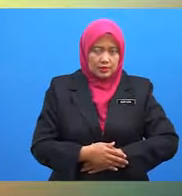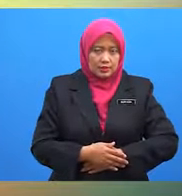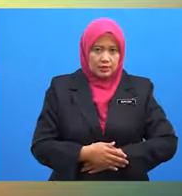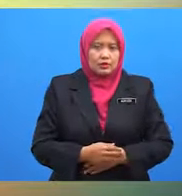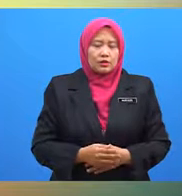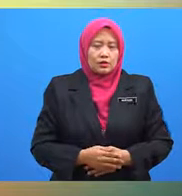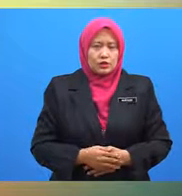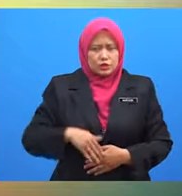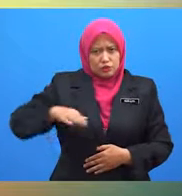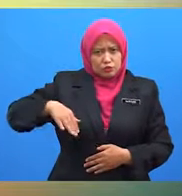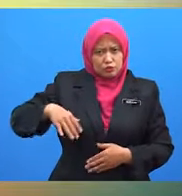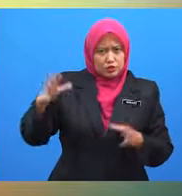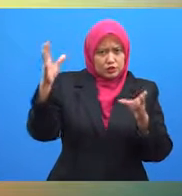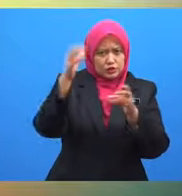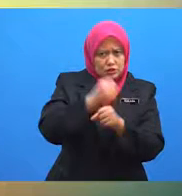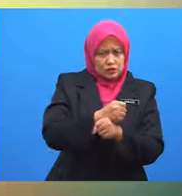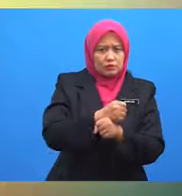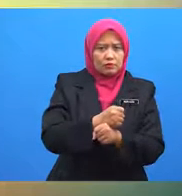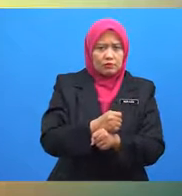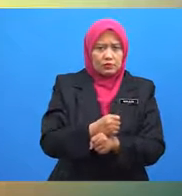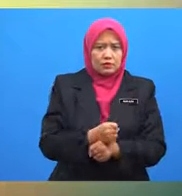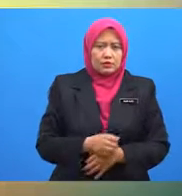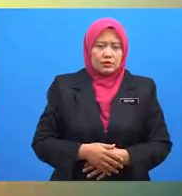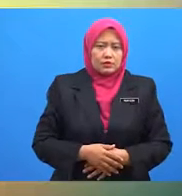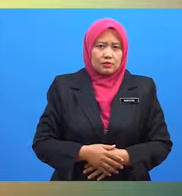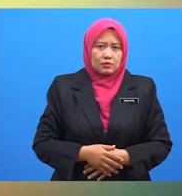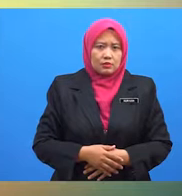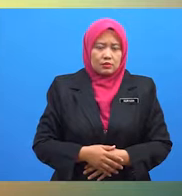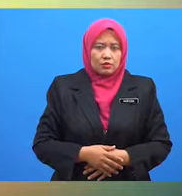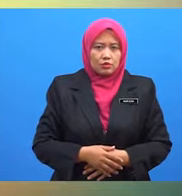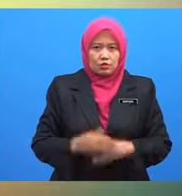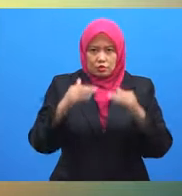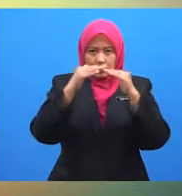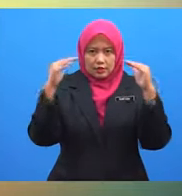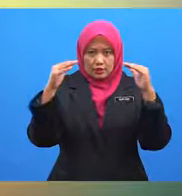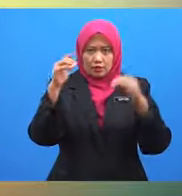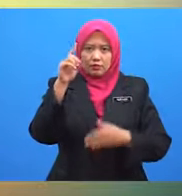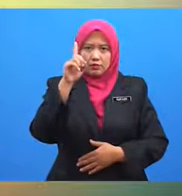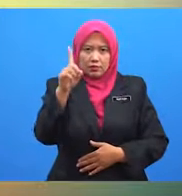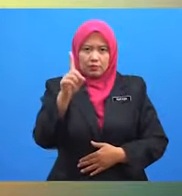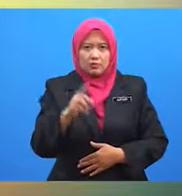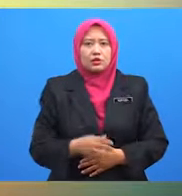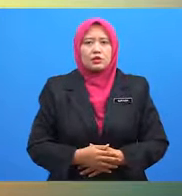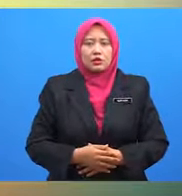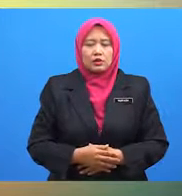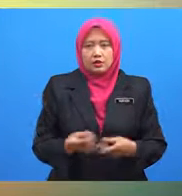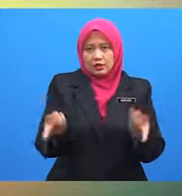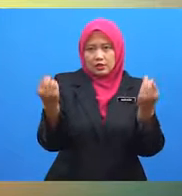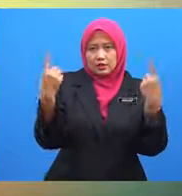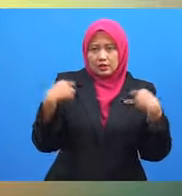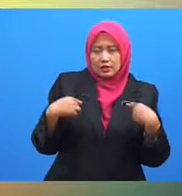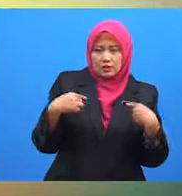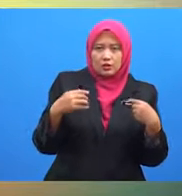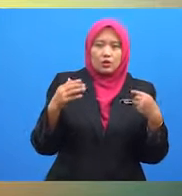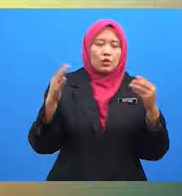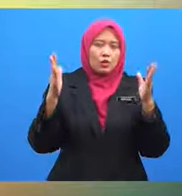pada hari ini, iaitu tahap pertama, Bermula zaman kedatangan orang Melayu dari Yunan